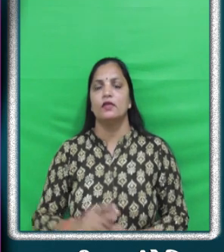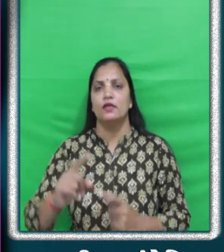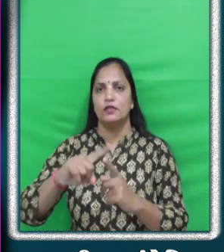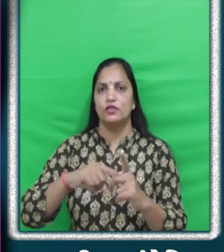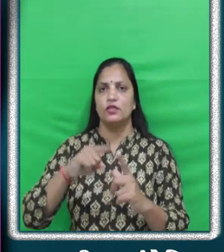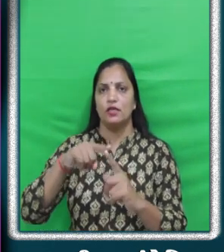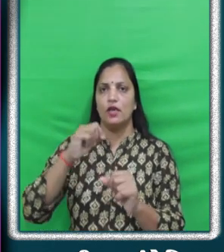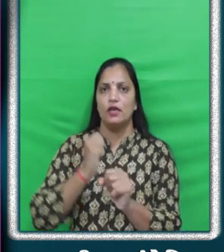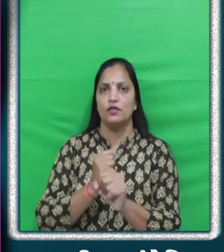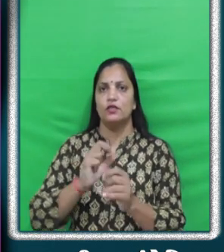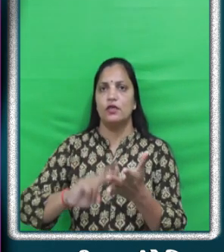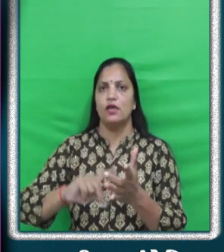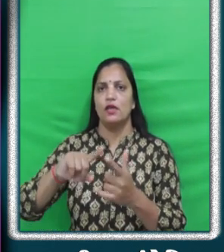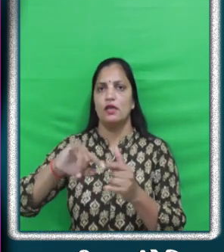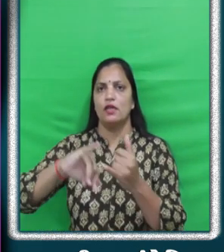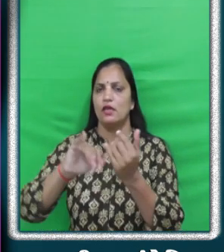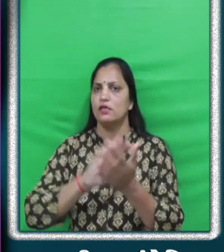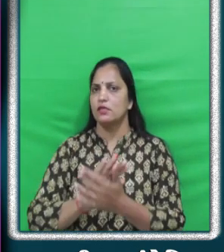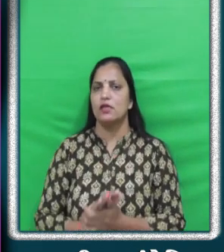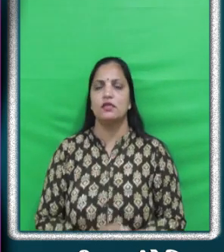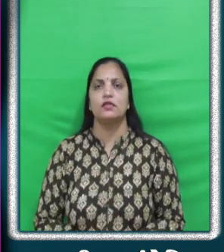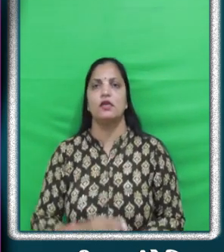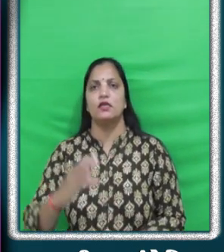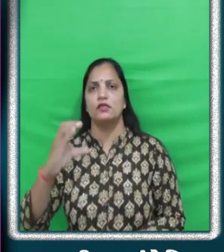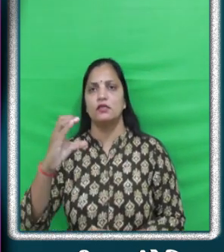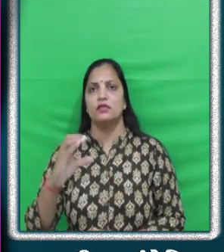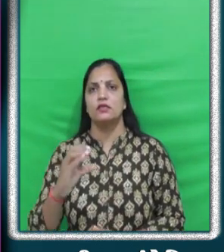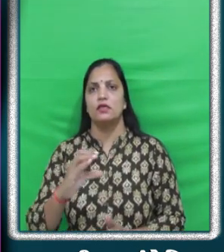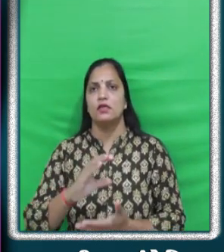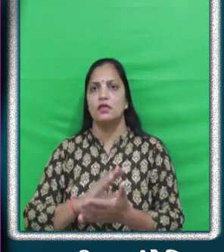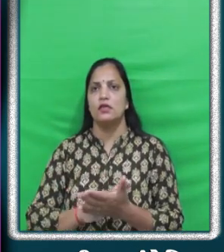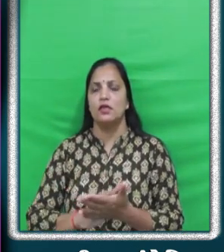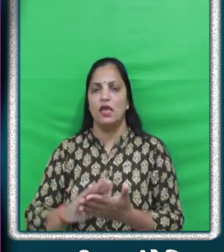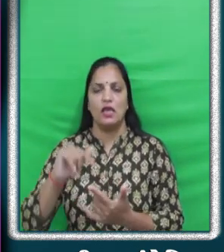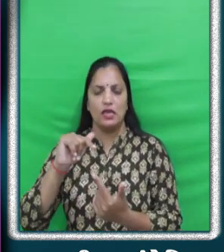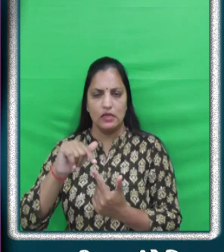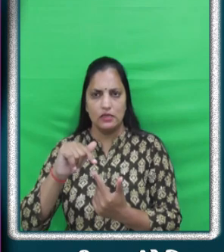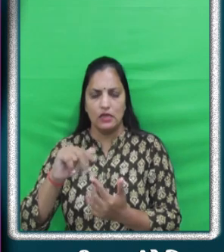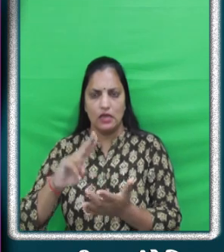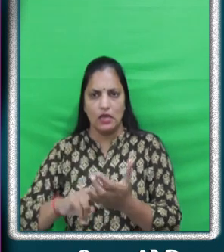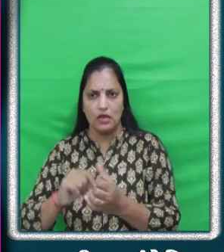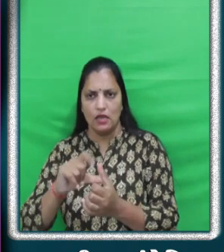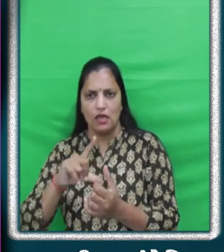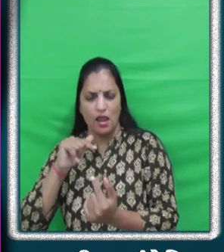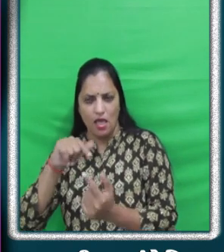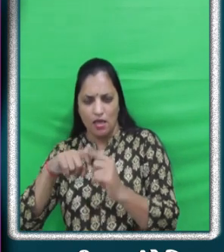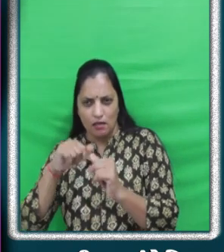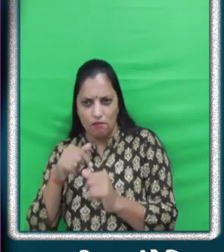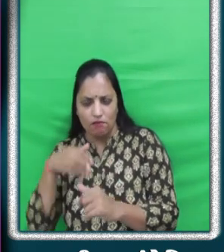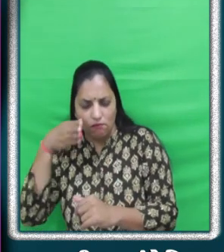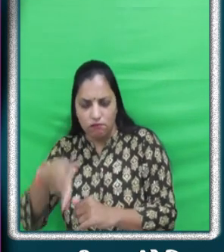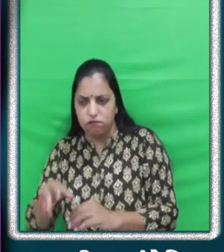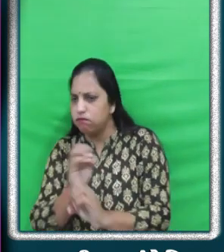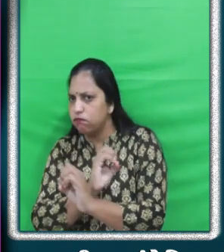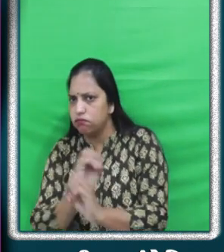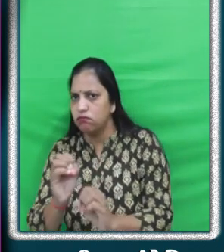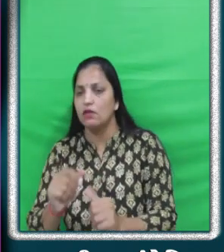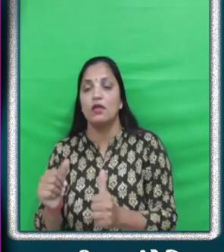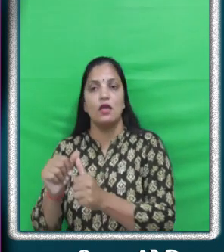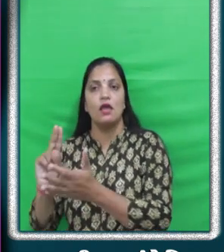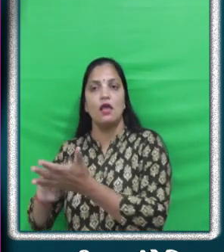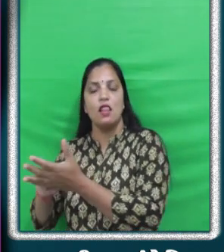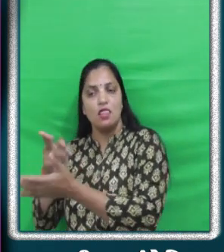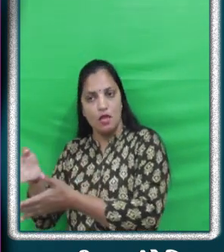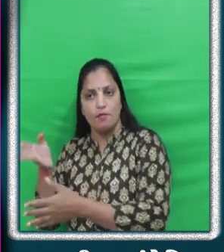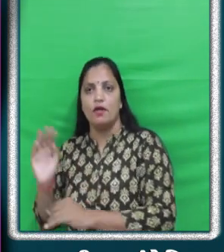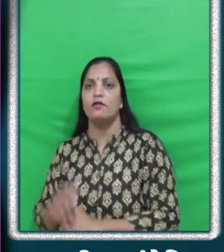ए जिग्नेश कहे छे चालनी ललिका, तो चालनी ललिका जलवाहिनी नी अंदर नहीं आवे, ये आपणे आगळ अन्नवाहक में जोईशु,